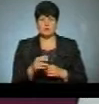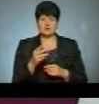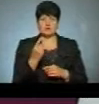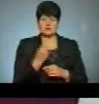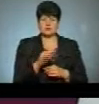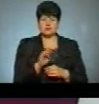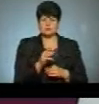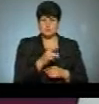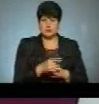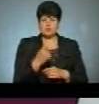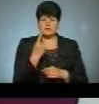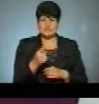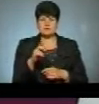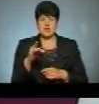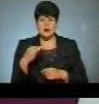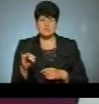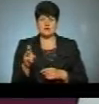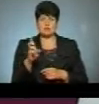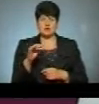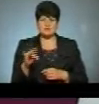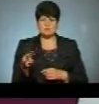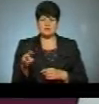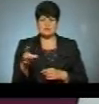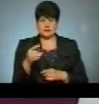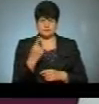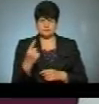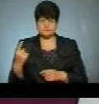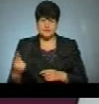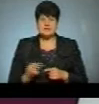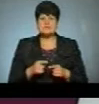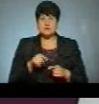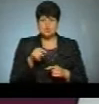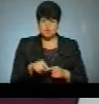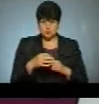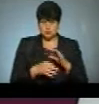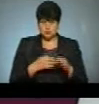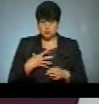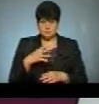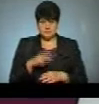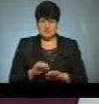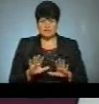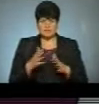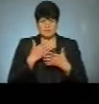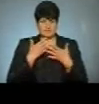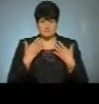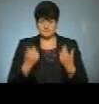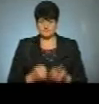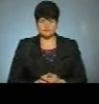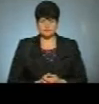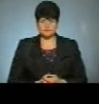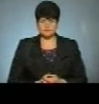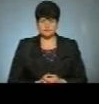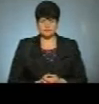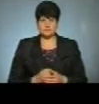у Збаразькому, Борщівському і Монастириському районах. За цю добу летальних випадків немає, каже Володимир Паничев. Це